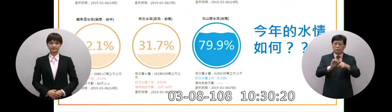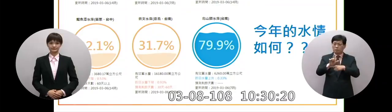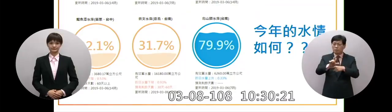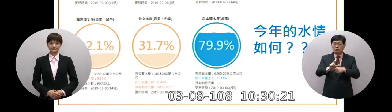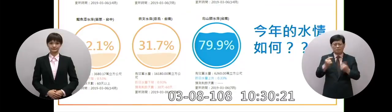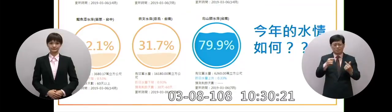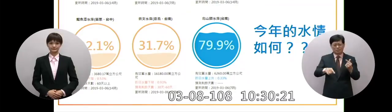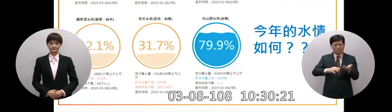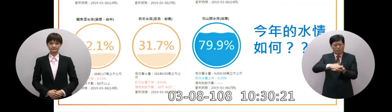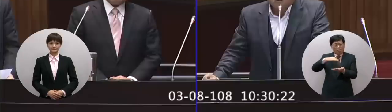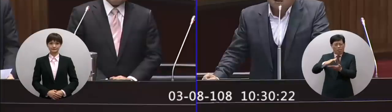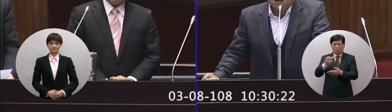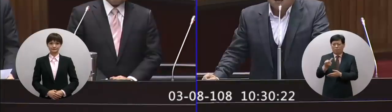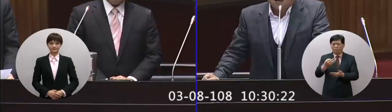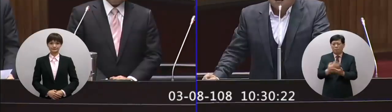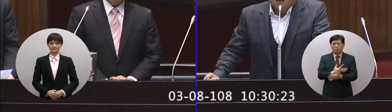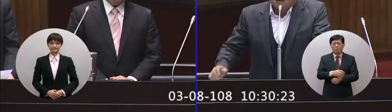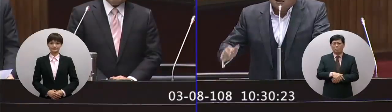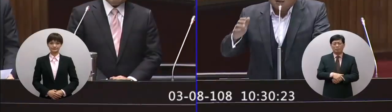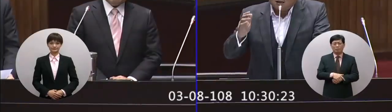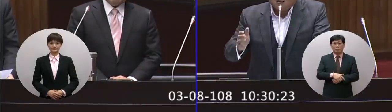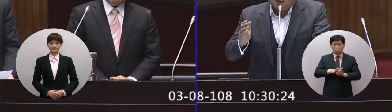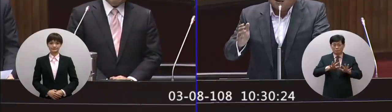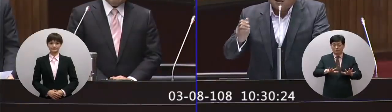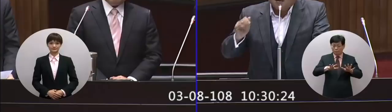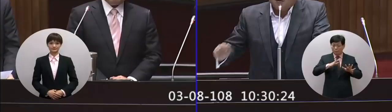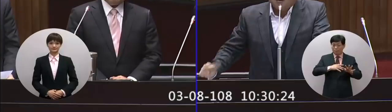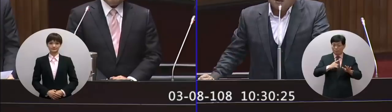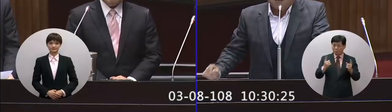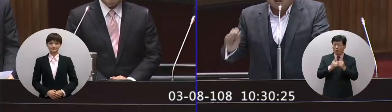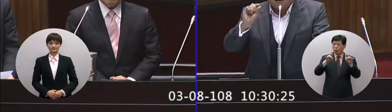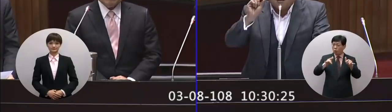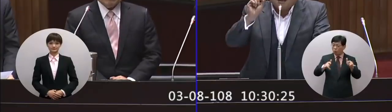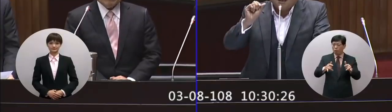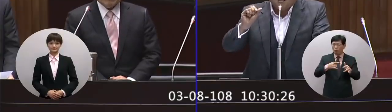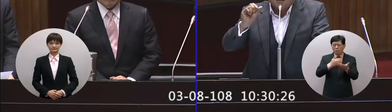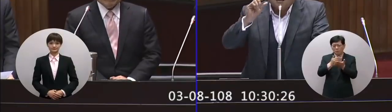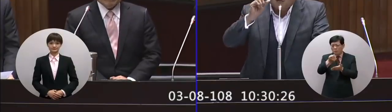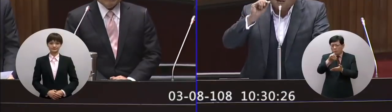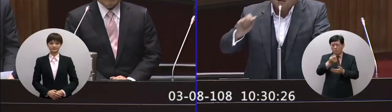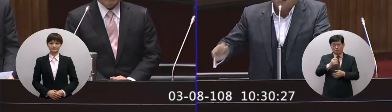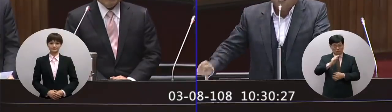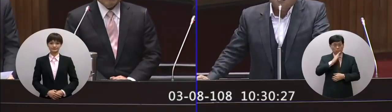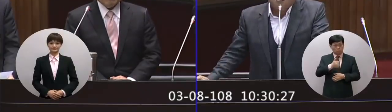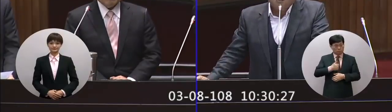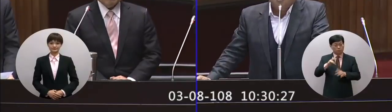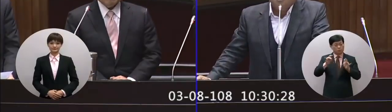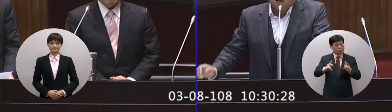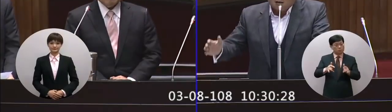么低的一个蓄水率的情况之下，那今天这个雨稍微小解了一下，但是问题这